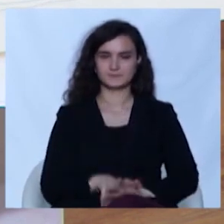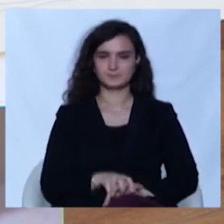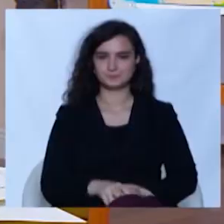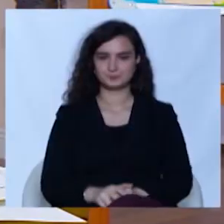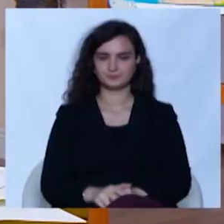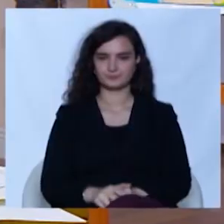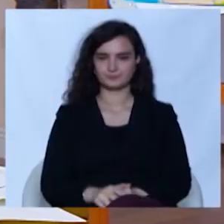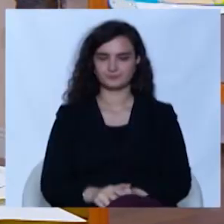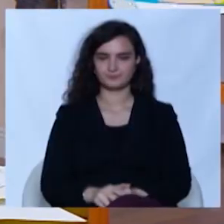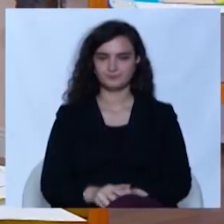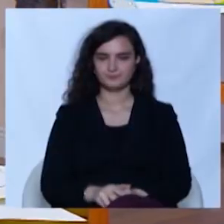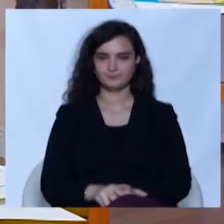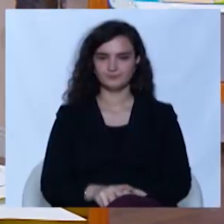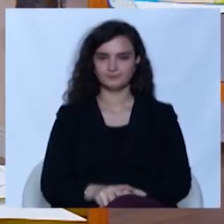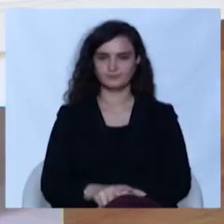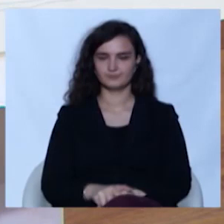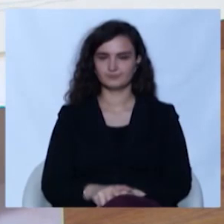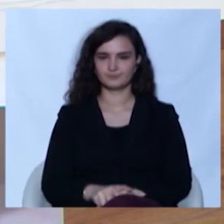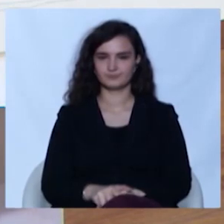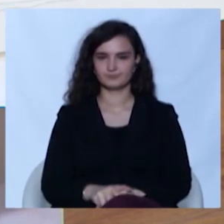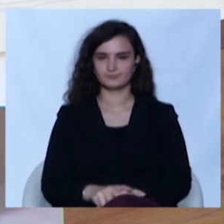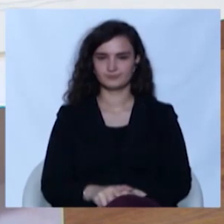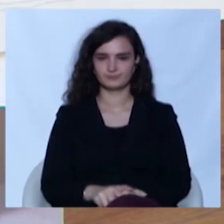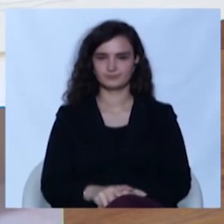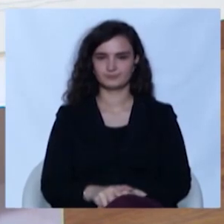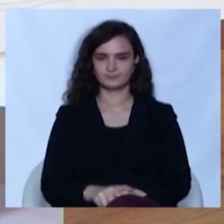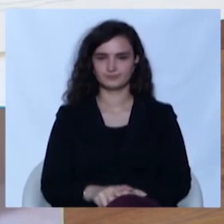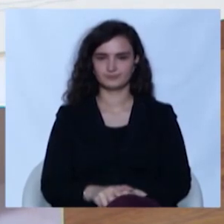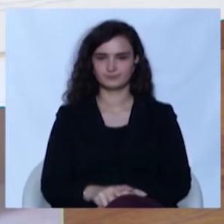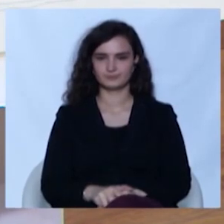Пони кавак это айсети.